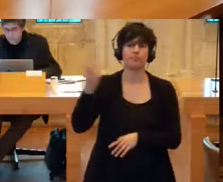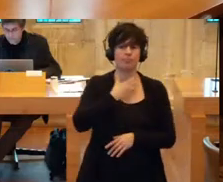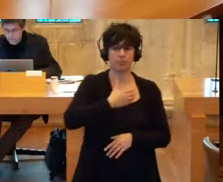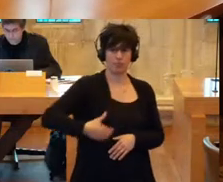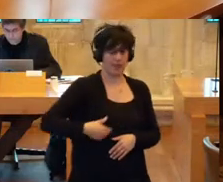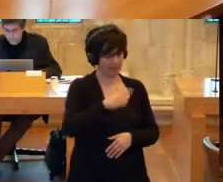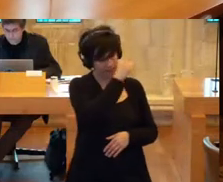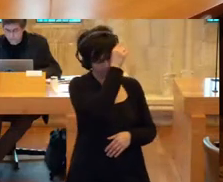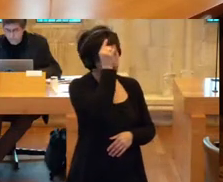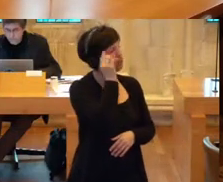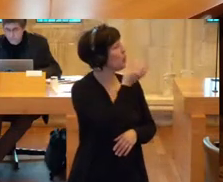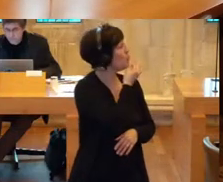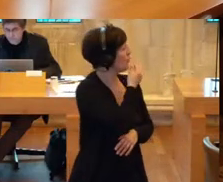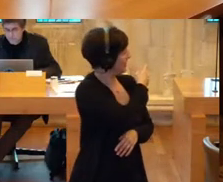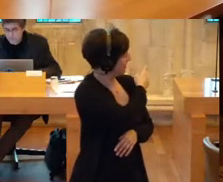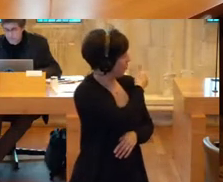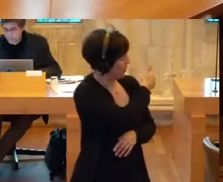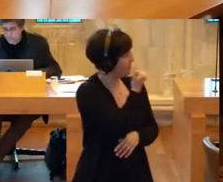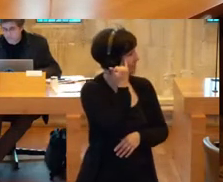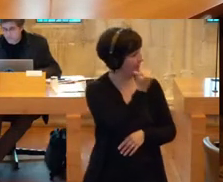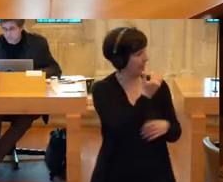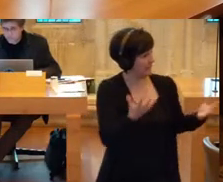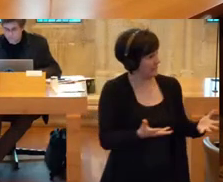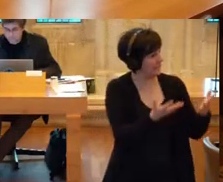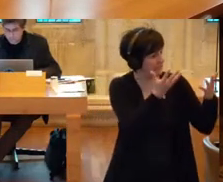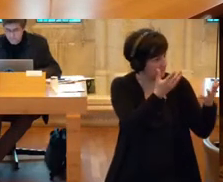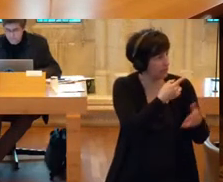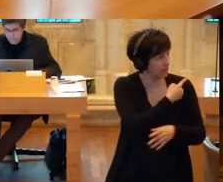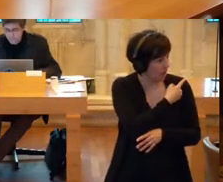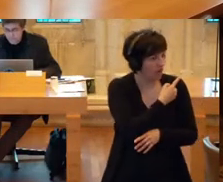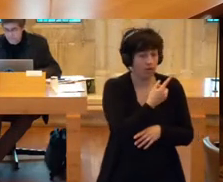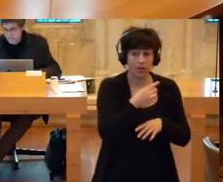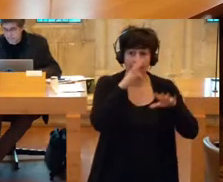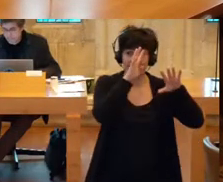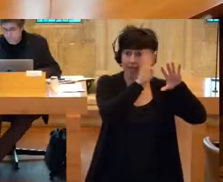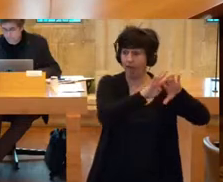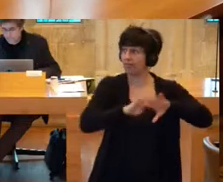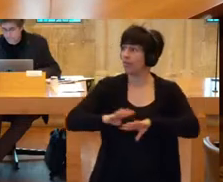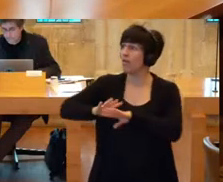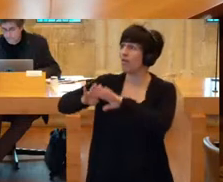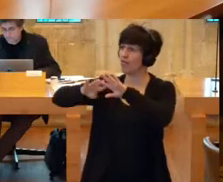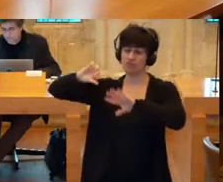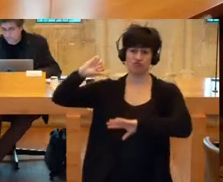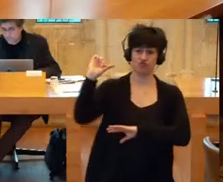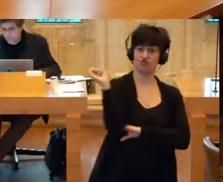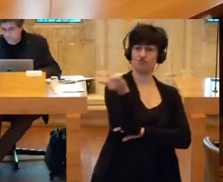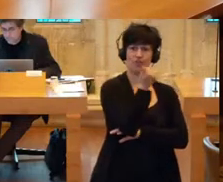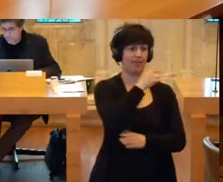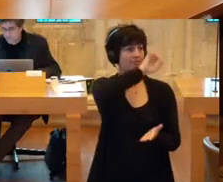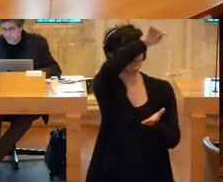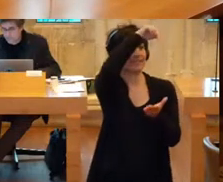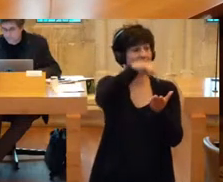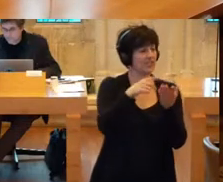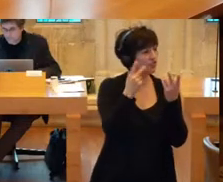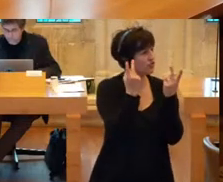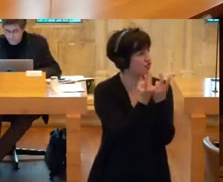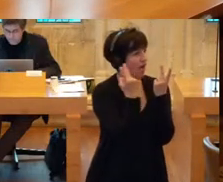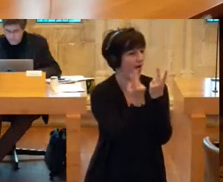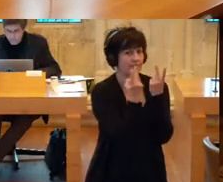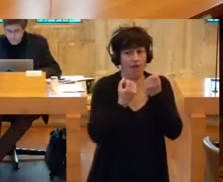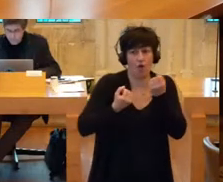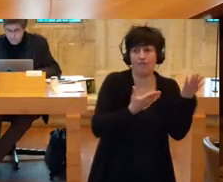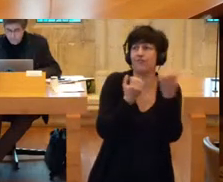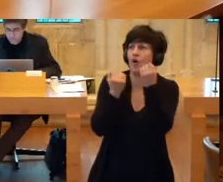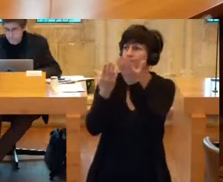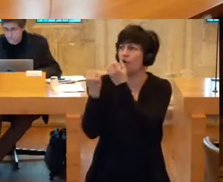tu portais l'idée qu'il fallait effectivement que chaque quartier bénéficie d'un lieu de jardin. Je voudrais